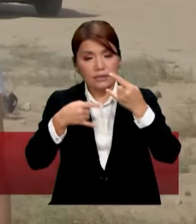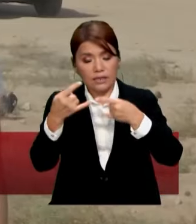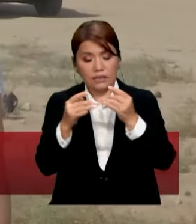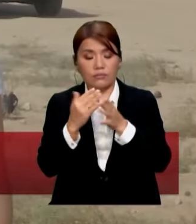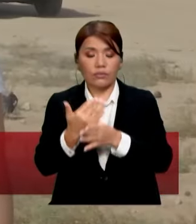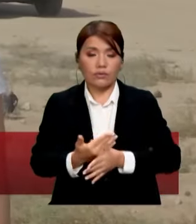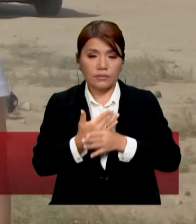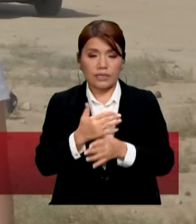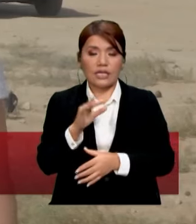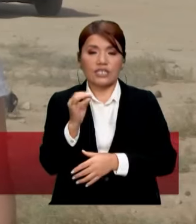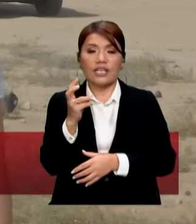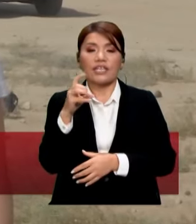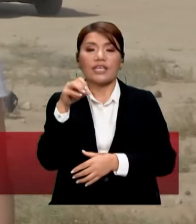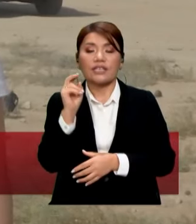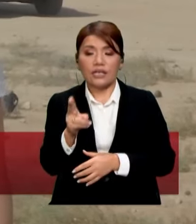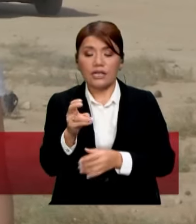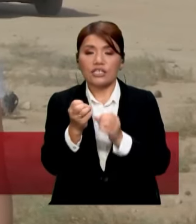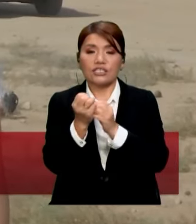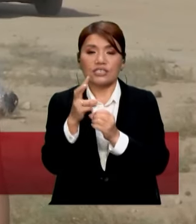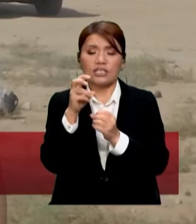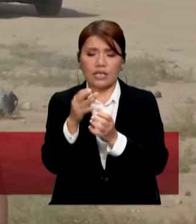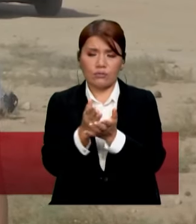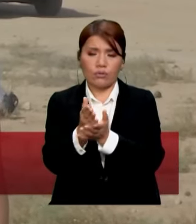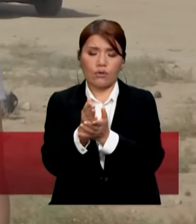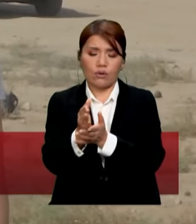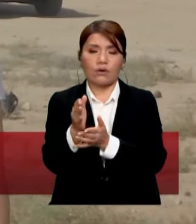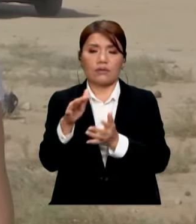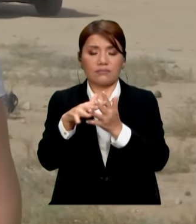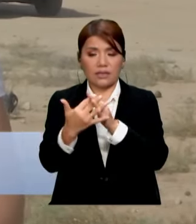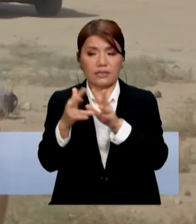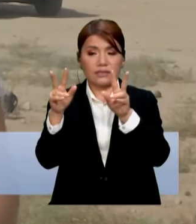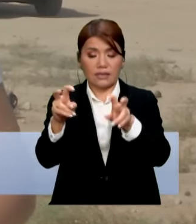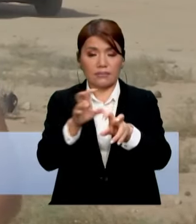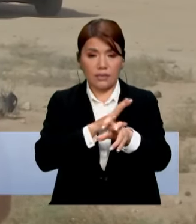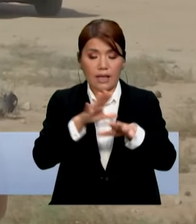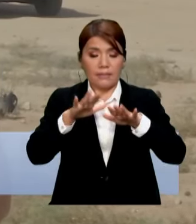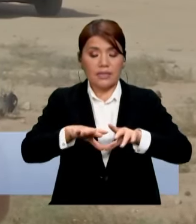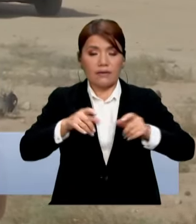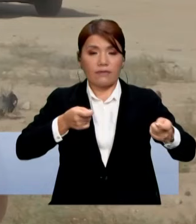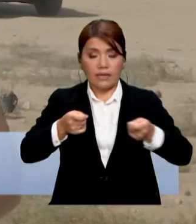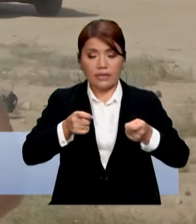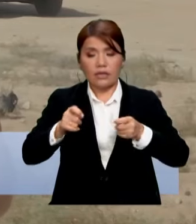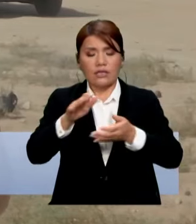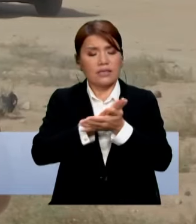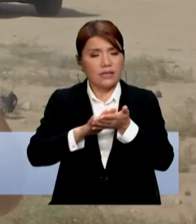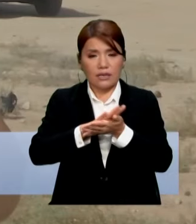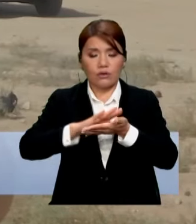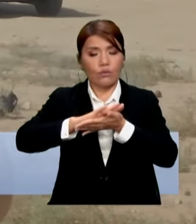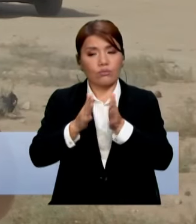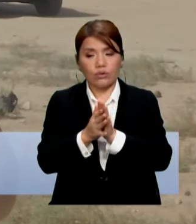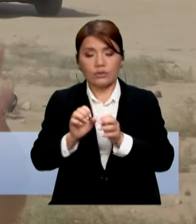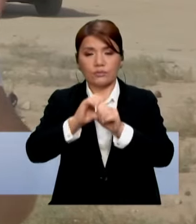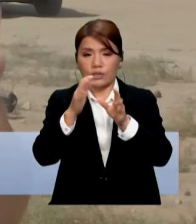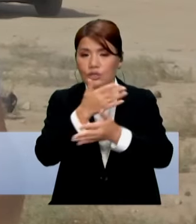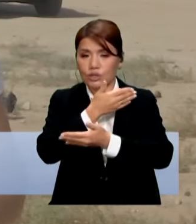Жилой массив Жанакиттык существует 14 лет. За это время местные власти не смогли создать здесь никаких условий. Здесь